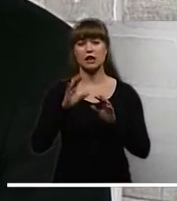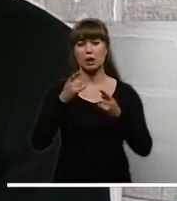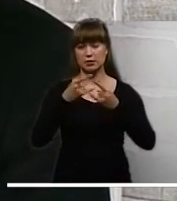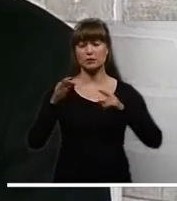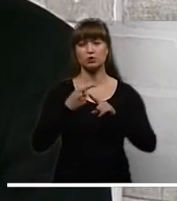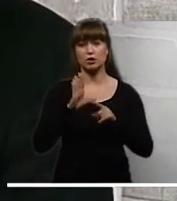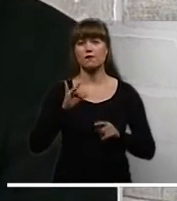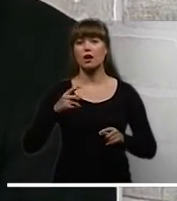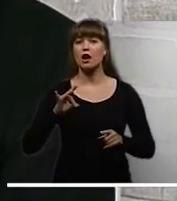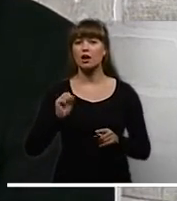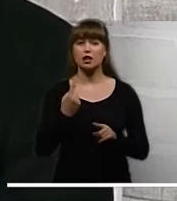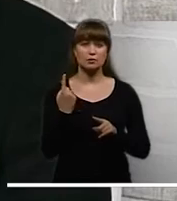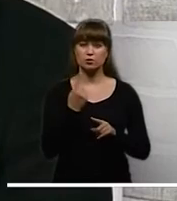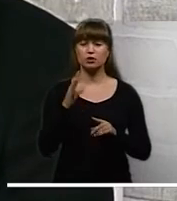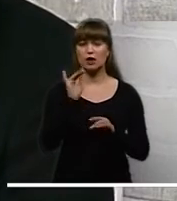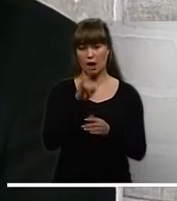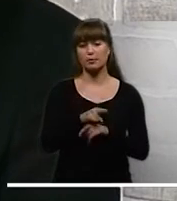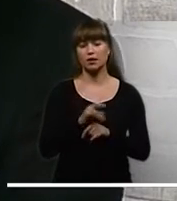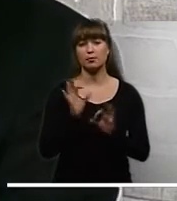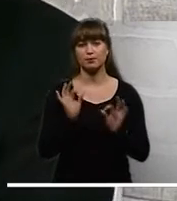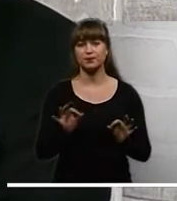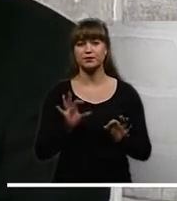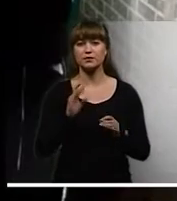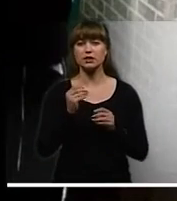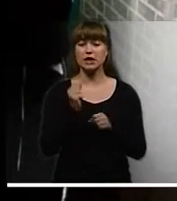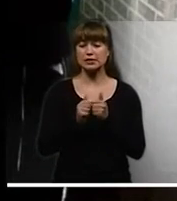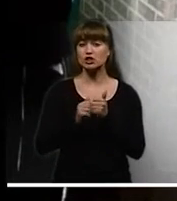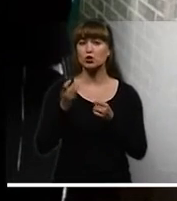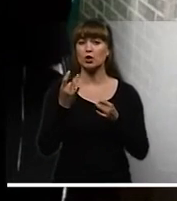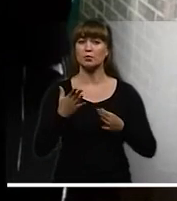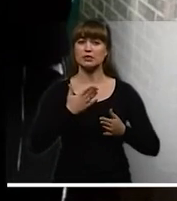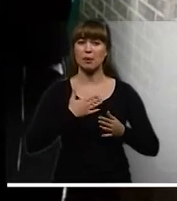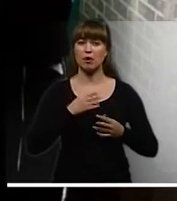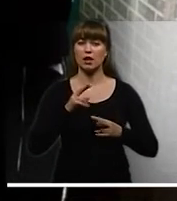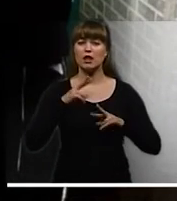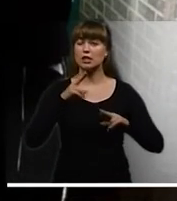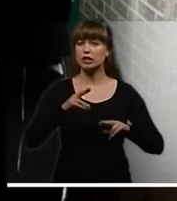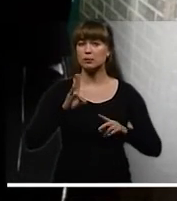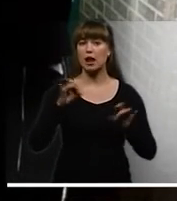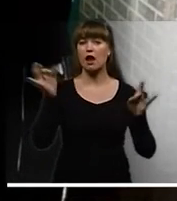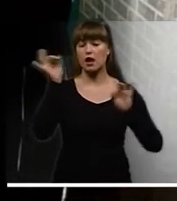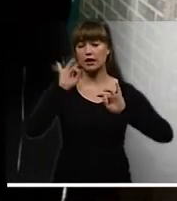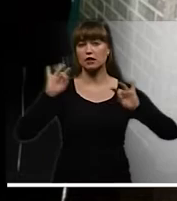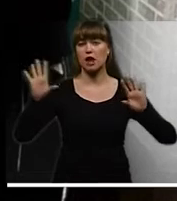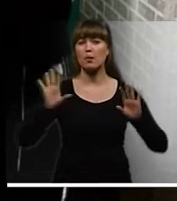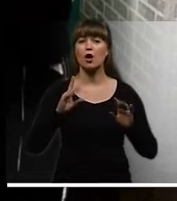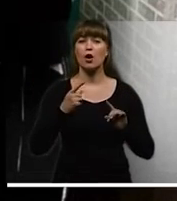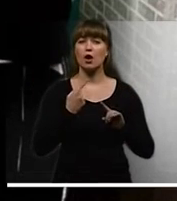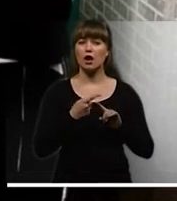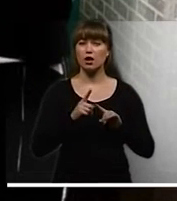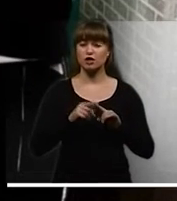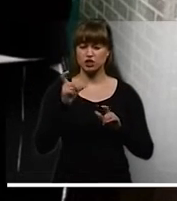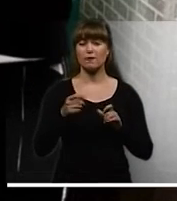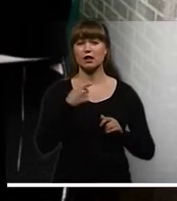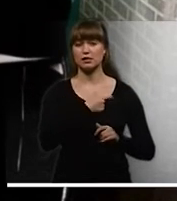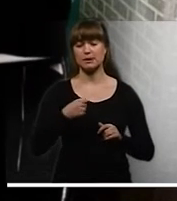телевизору, но это Виагра. Но это явно обман. Зачастую просто мы реагируем, да, на рекламу, что называется. Человек хочет